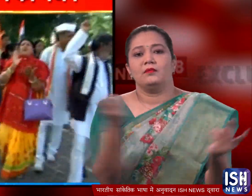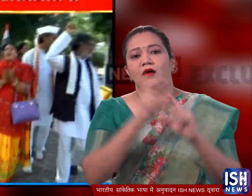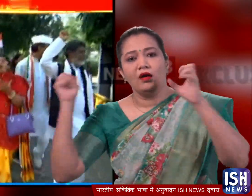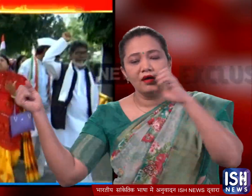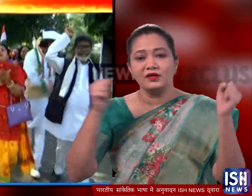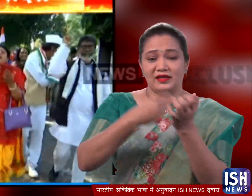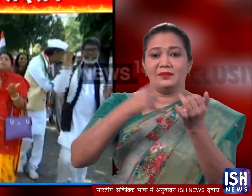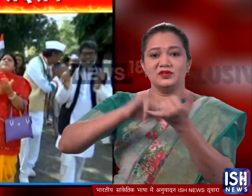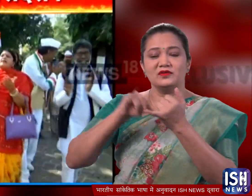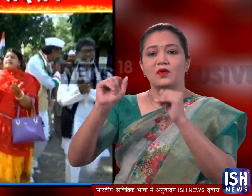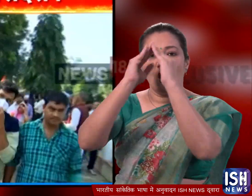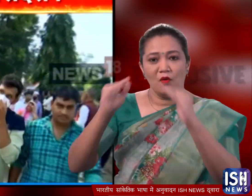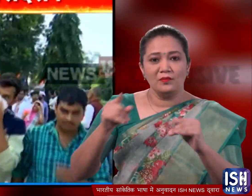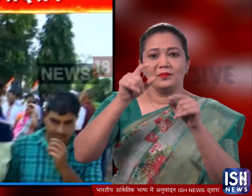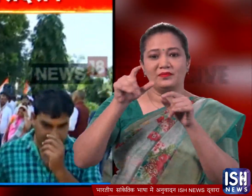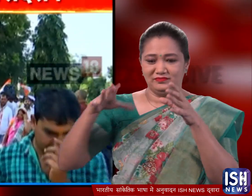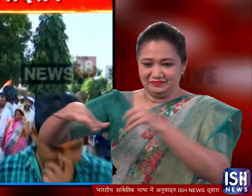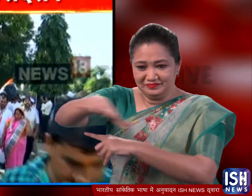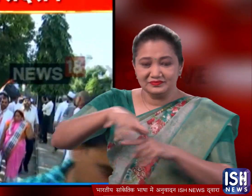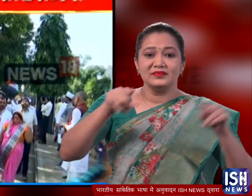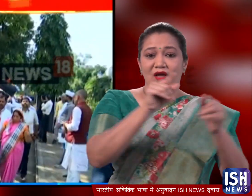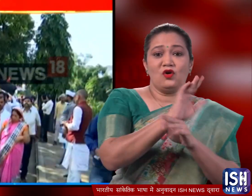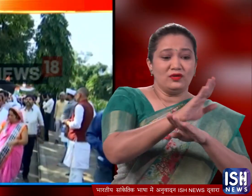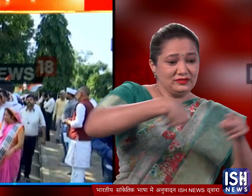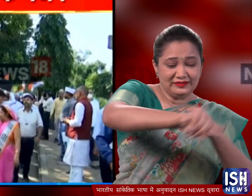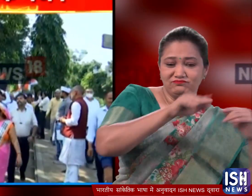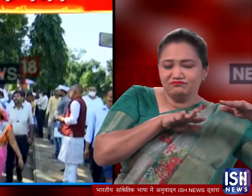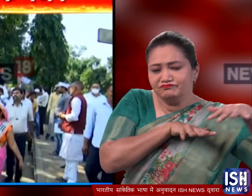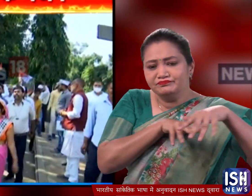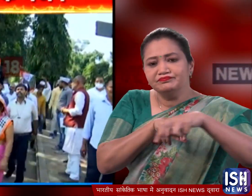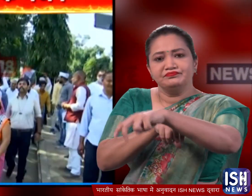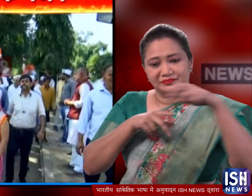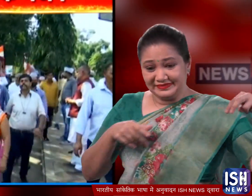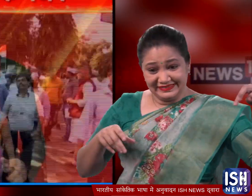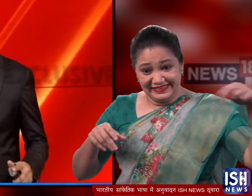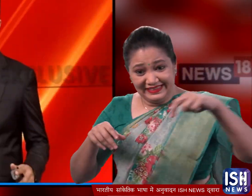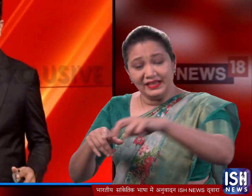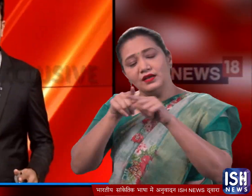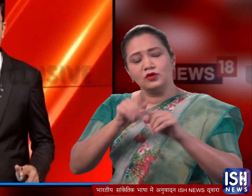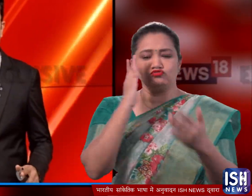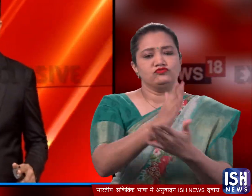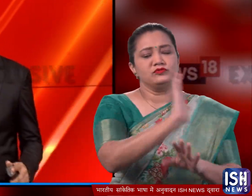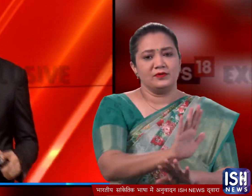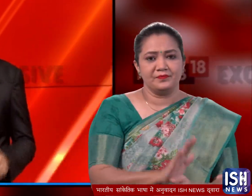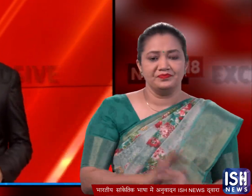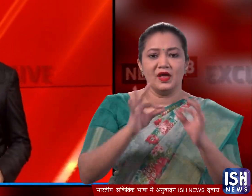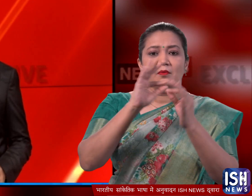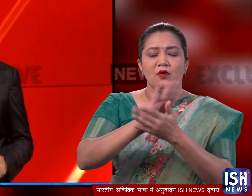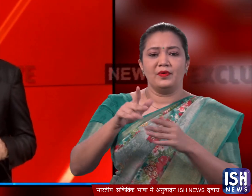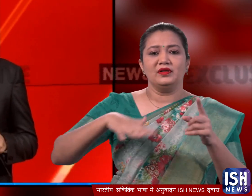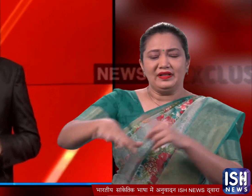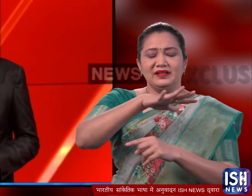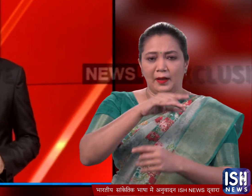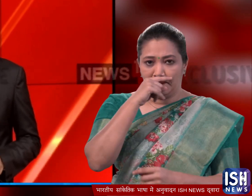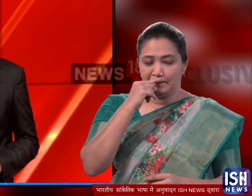ने रामेश्वर शर्मा के घर की तरफ बढ़ रहे कांग्रेस के नेताओं और कार्यकर्ताओं को रास्ते में ही रोक दिया। सौभाग्य की बात यह कि भोपाल की हुजूर सीट